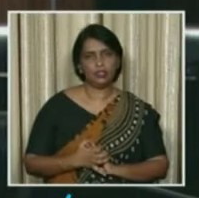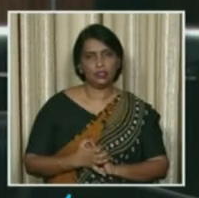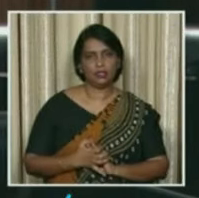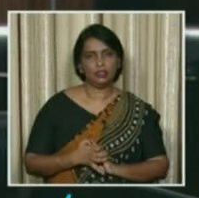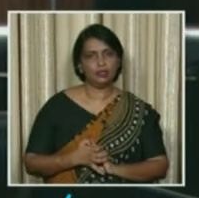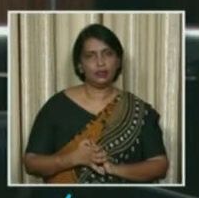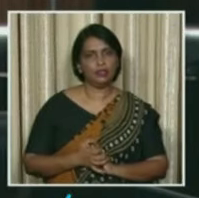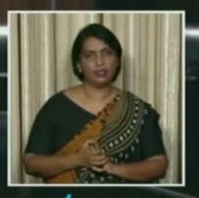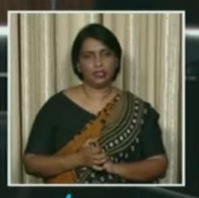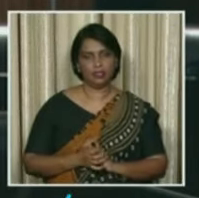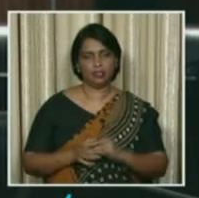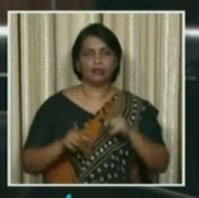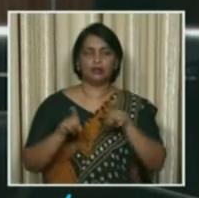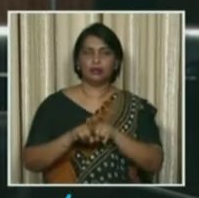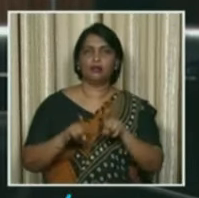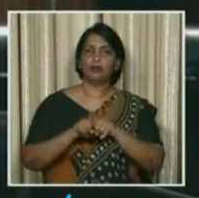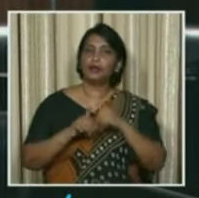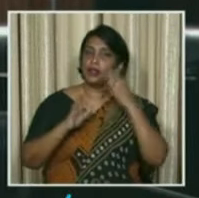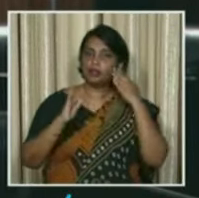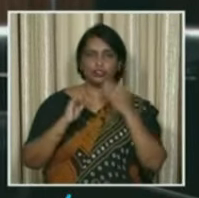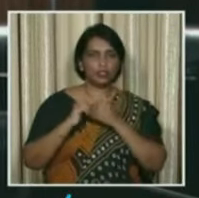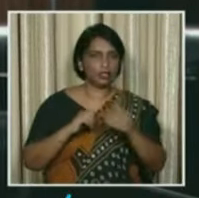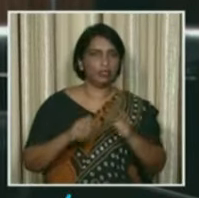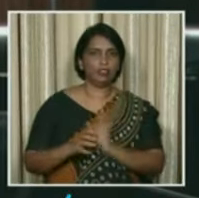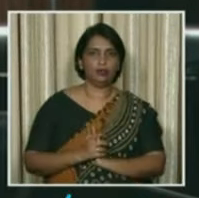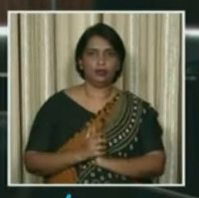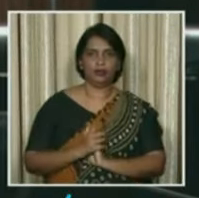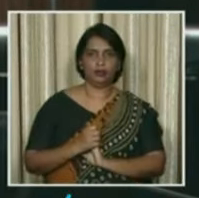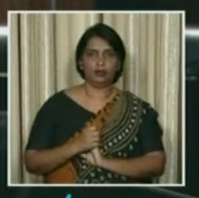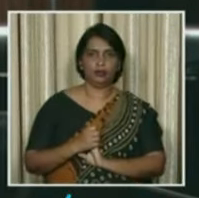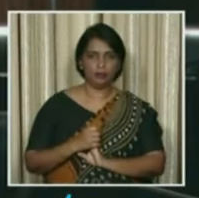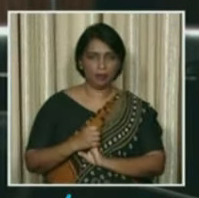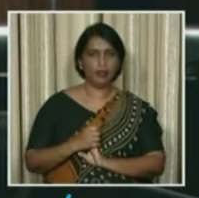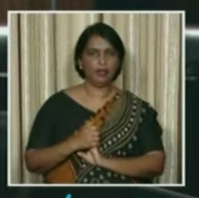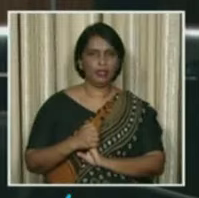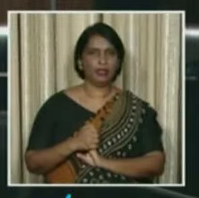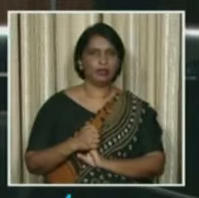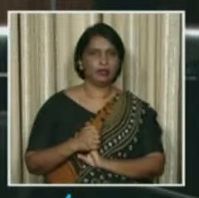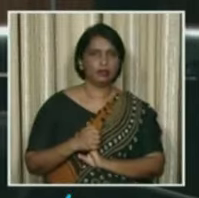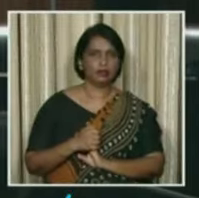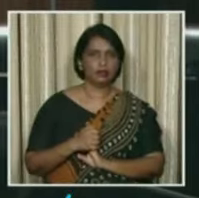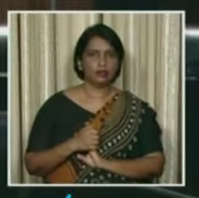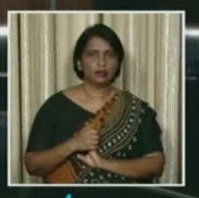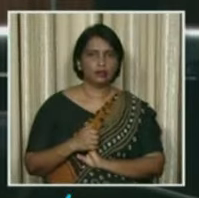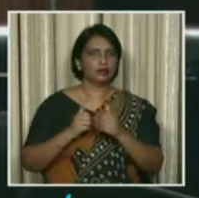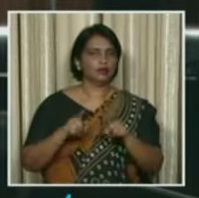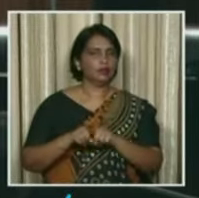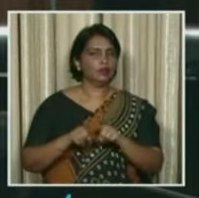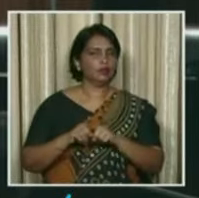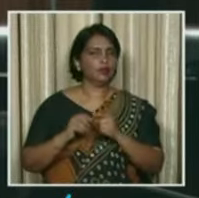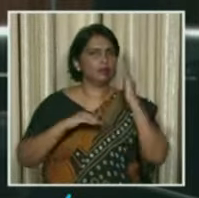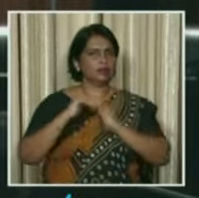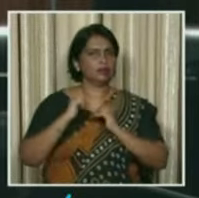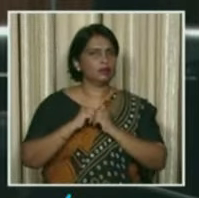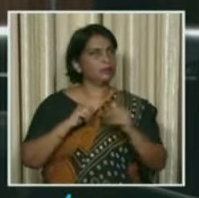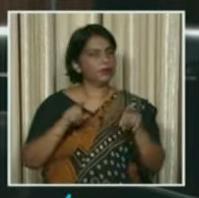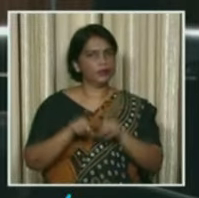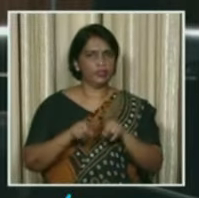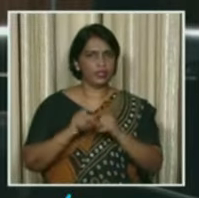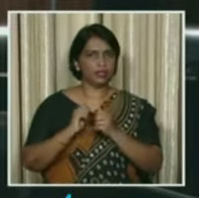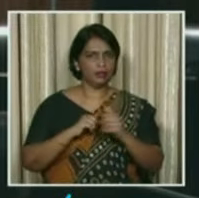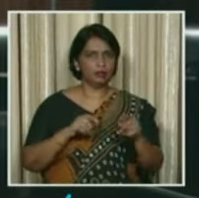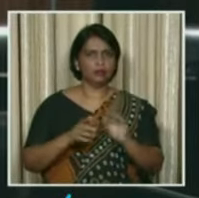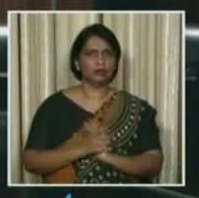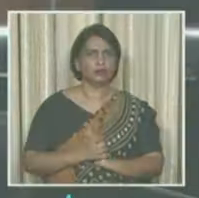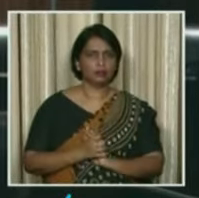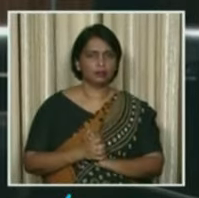පාර්ලිමේන්තුවට ප්‍රශ්නයක් අහනකොට ජනතාවගේ ප්‍රශ්න තමයි අපි හැමදාම මේ මන්ත්‍රීවරු හැම කෙනෙක්ම හරි අහන ගරුවන්ට ප්‍රශ්න. ඒ අදාළ ඇමතිවරයෙක්